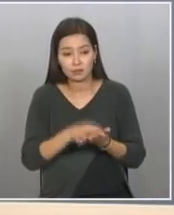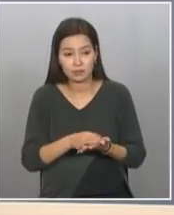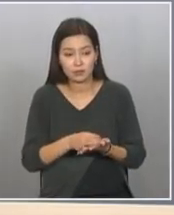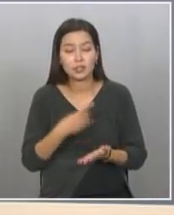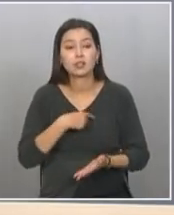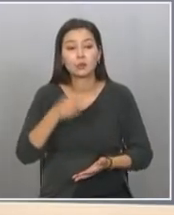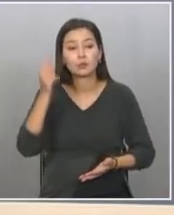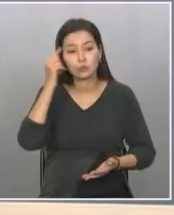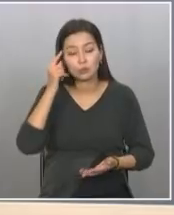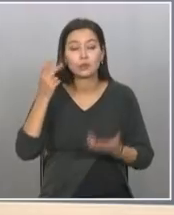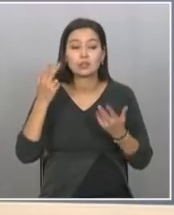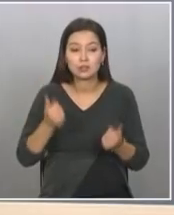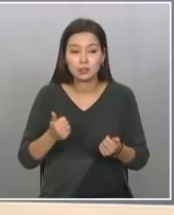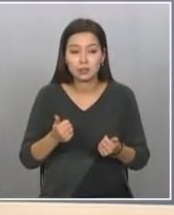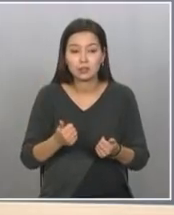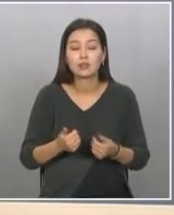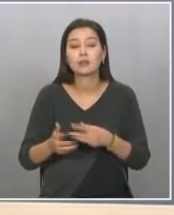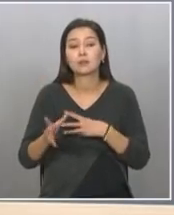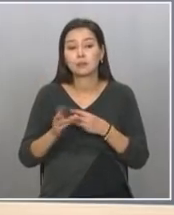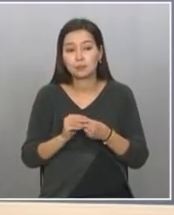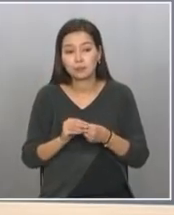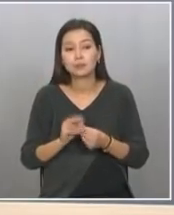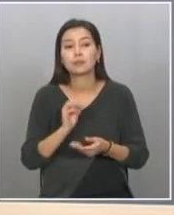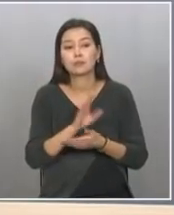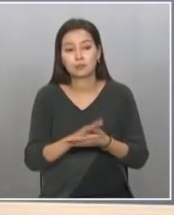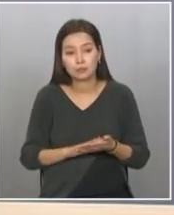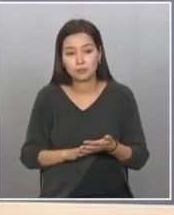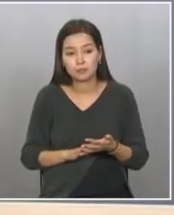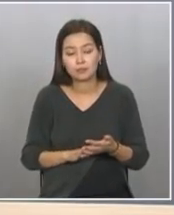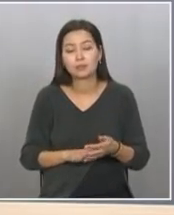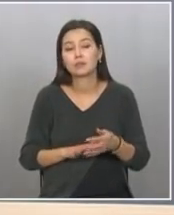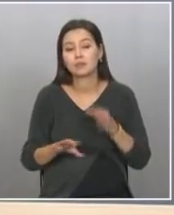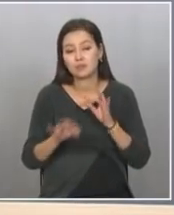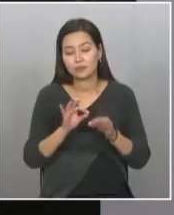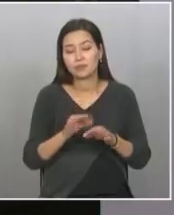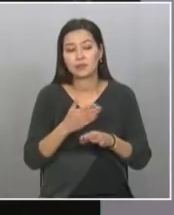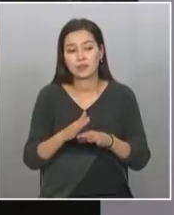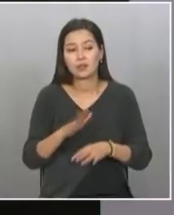ответить? Я думаю, да, потому что мы с вами сегодня продолжаем говорить о времени.